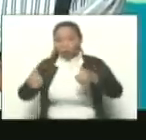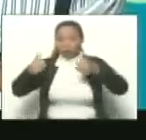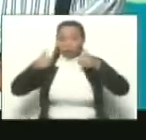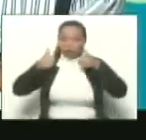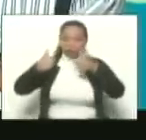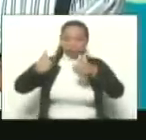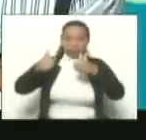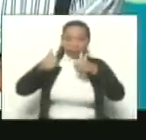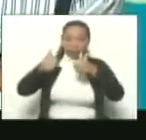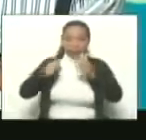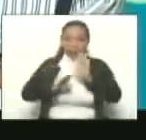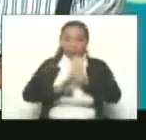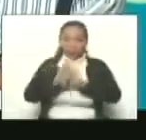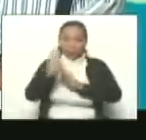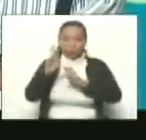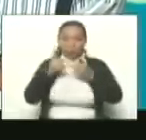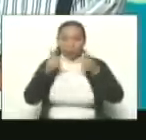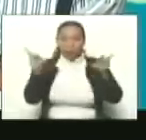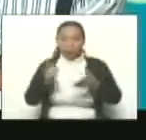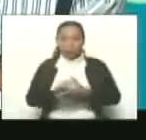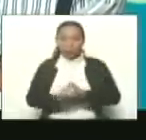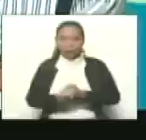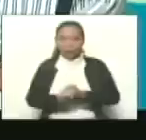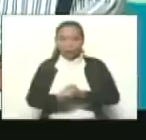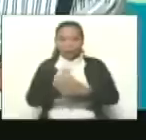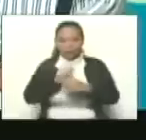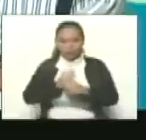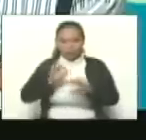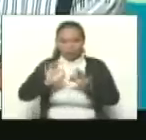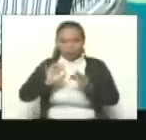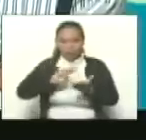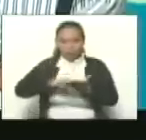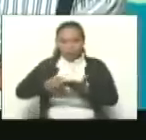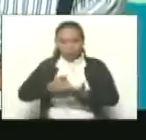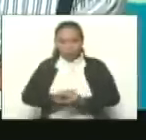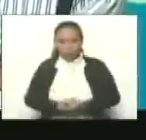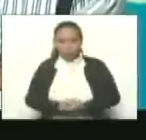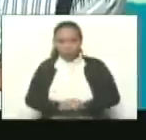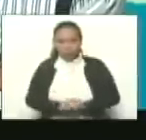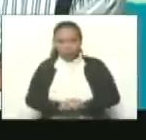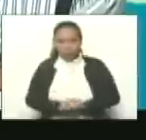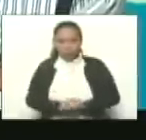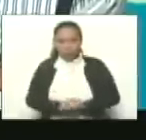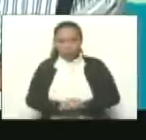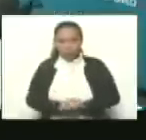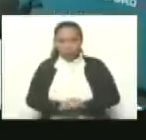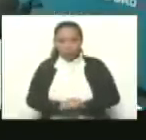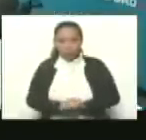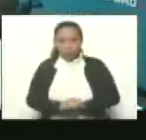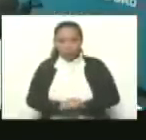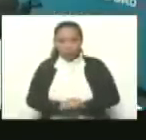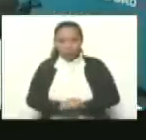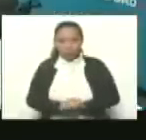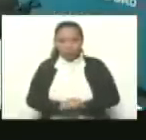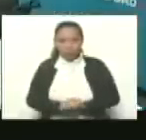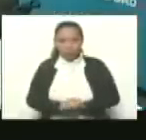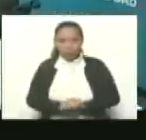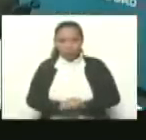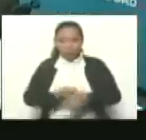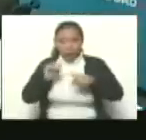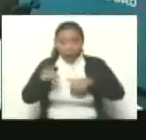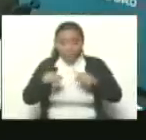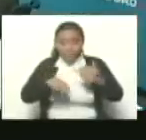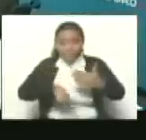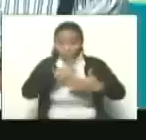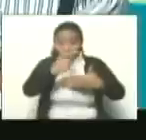Maduro Más. هذا البرنامج هو للشعب الفنزويلي وليس لنا ولذا انا ساختصر كلمتي في دقيقه واحده Este programa es